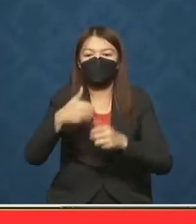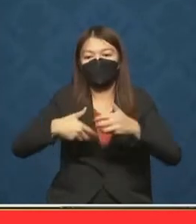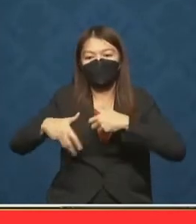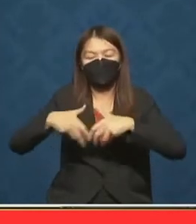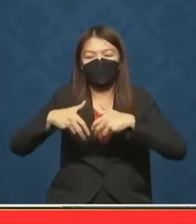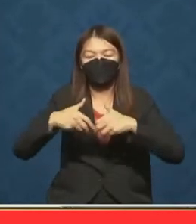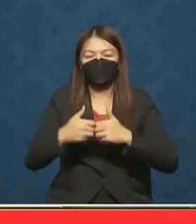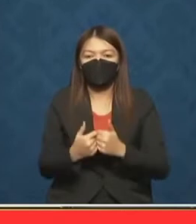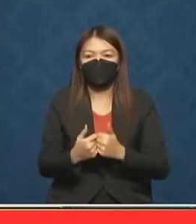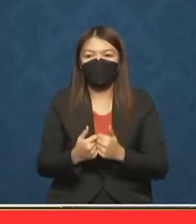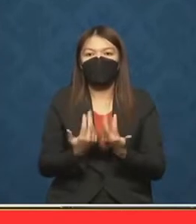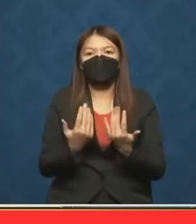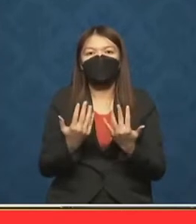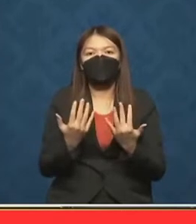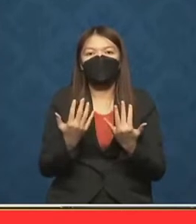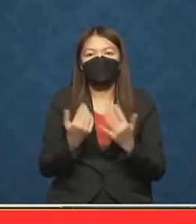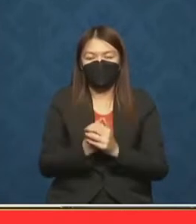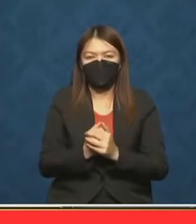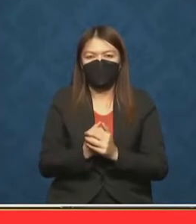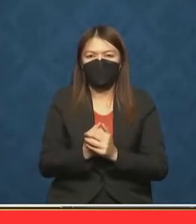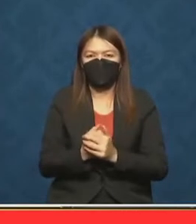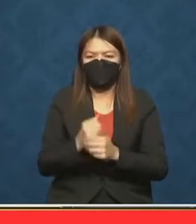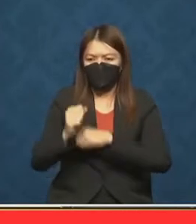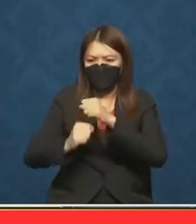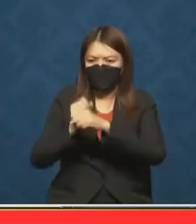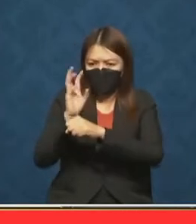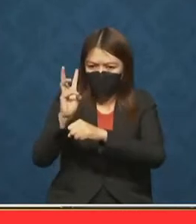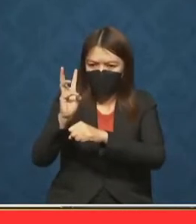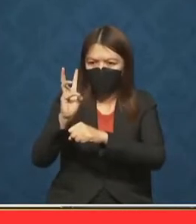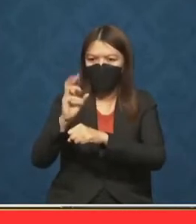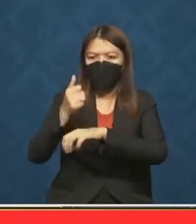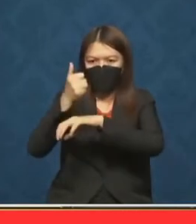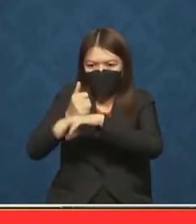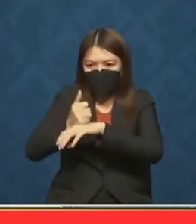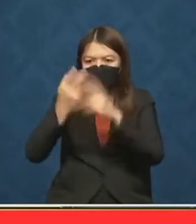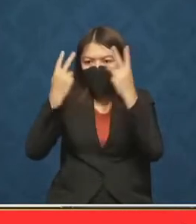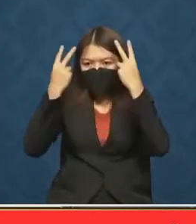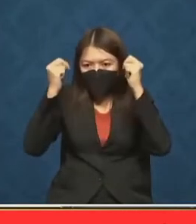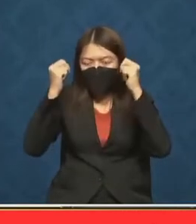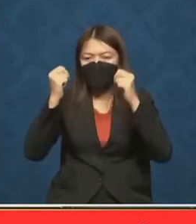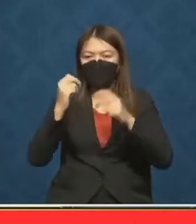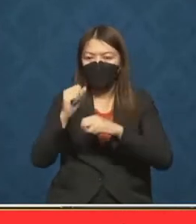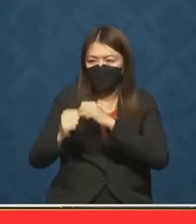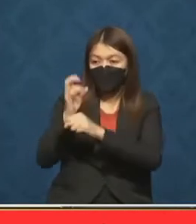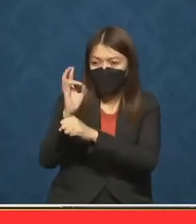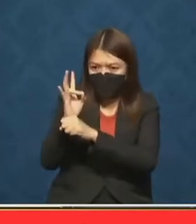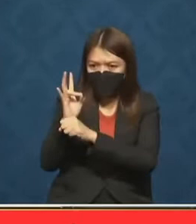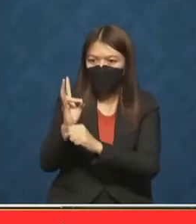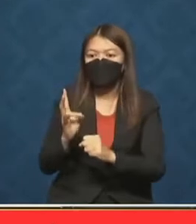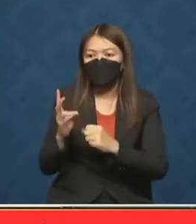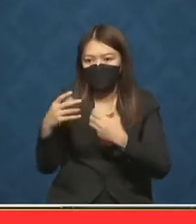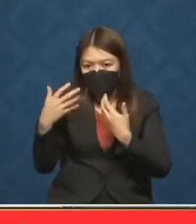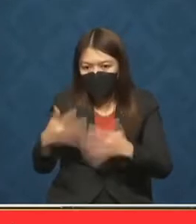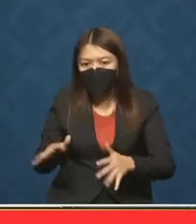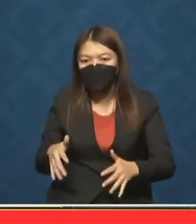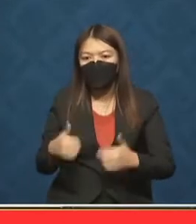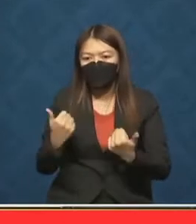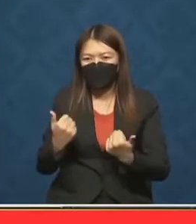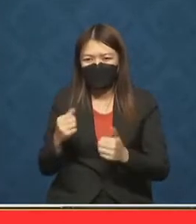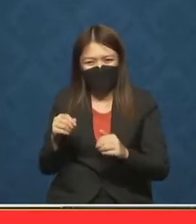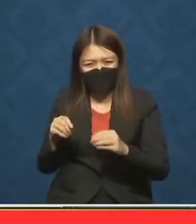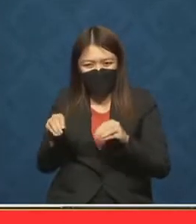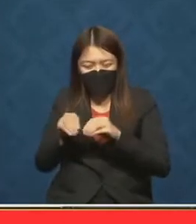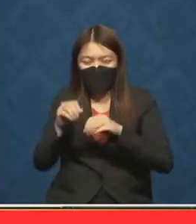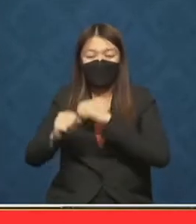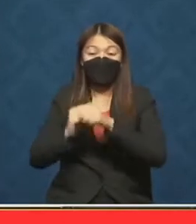อยเข้าปีที่ 6 ของการบลิหารประเทศก็แลวปีที่ 7็แล้วนี่เข้าปีที่ 8